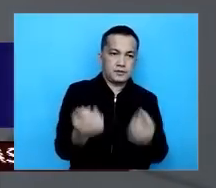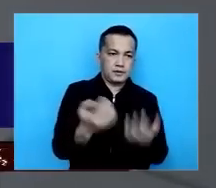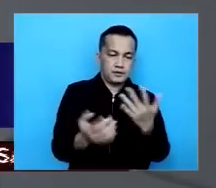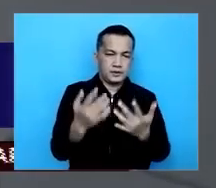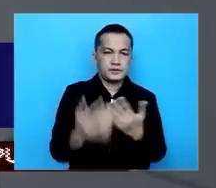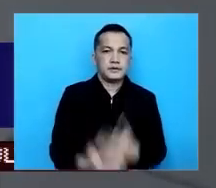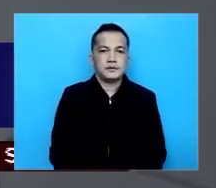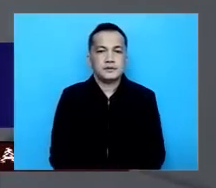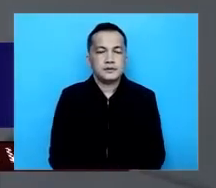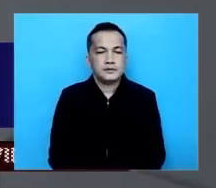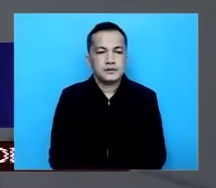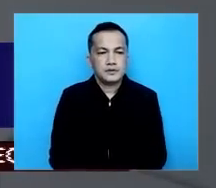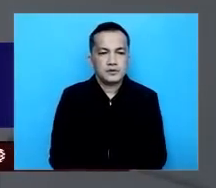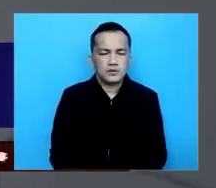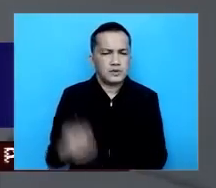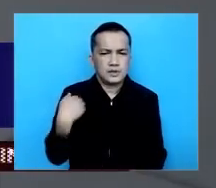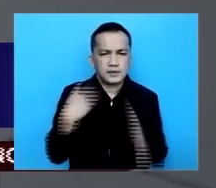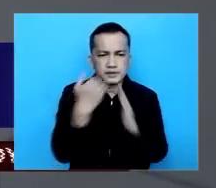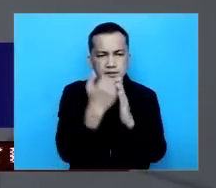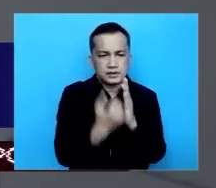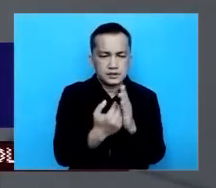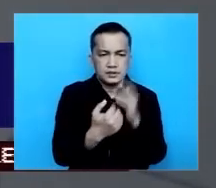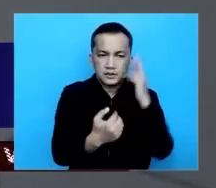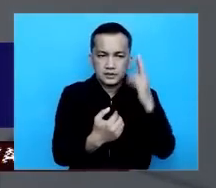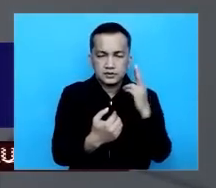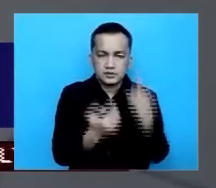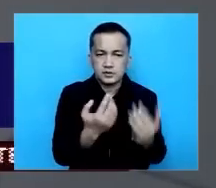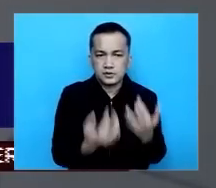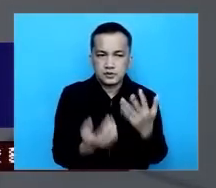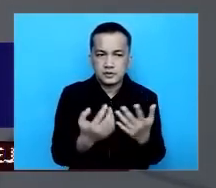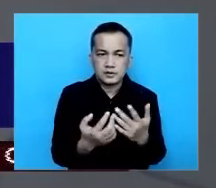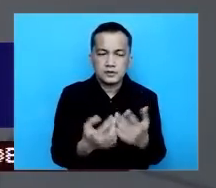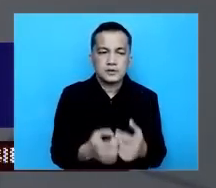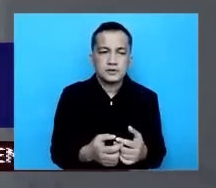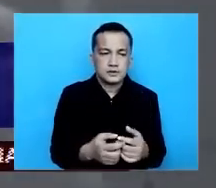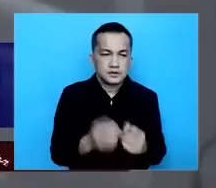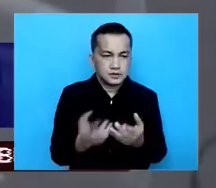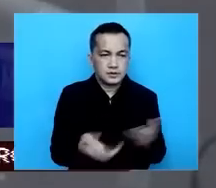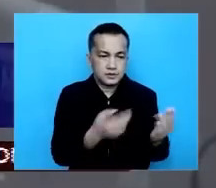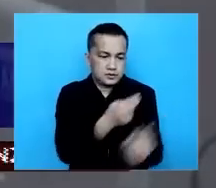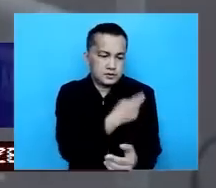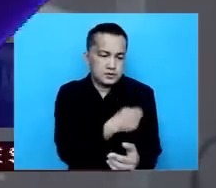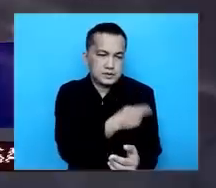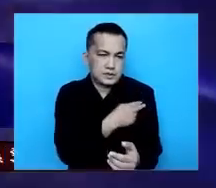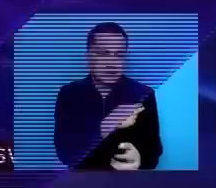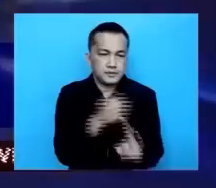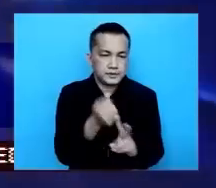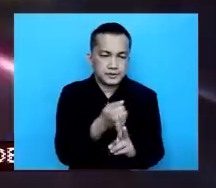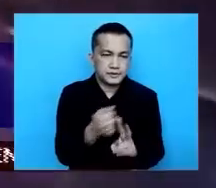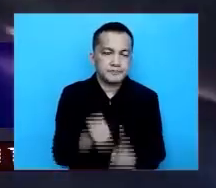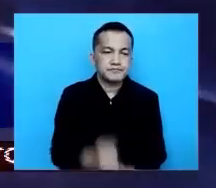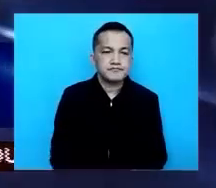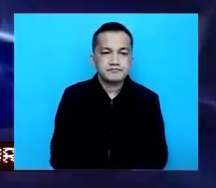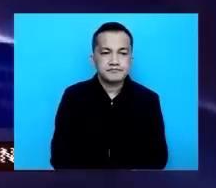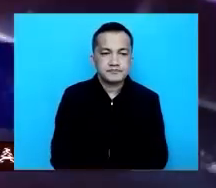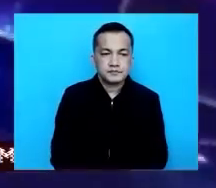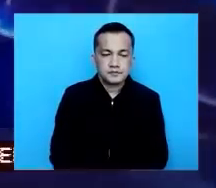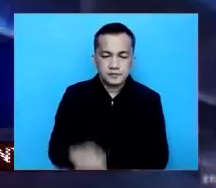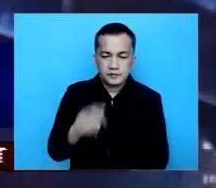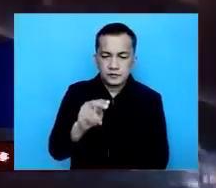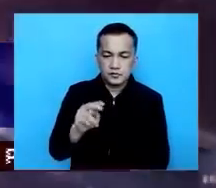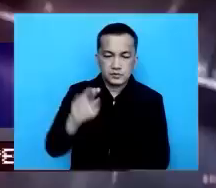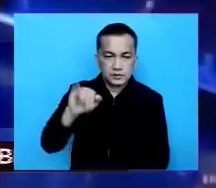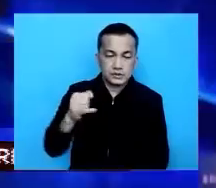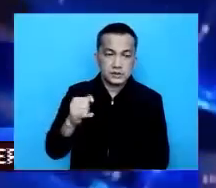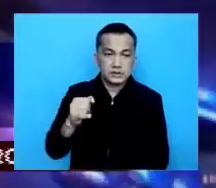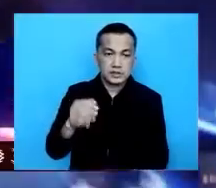apoy. Wala pang detalye kung ano ang sanin ng sunog. Nagpapagaling naman sa ospital ang biktima. Sa New Jersey naman sa Amerika